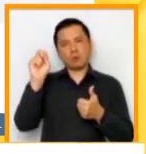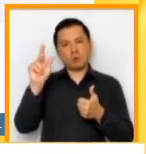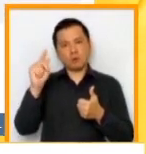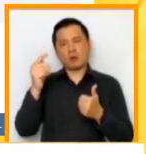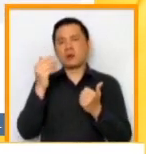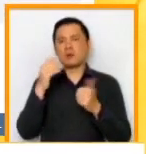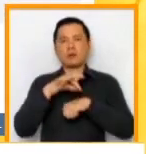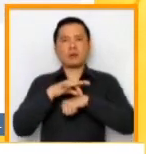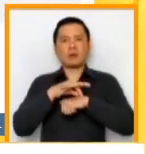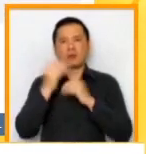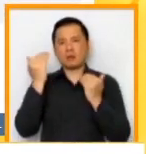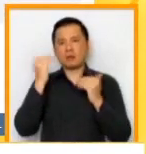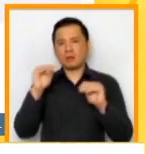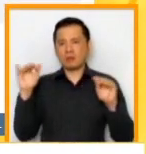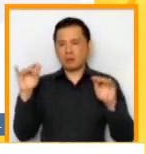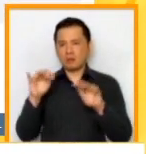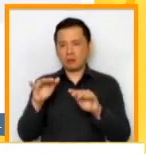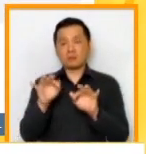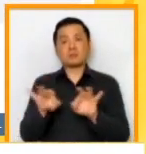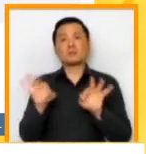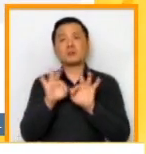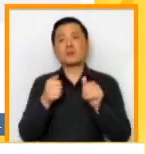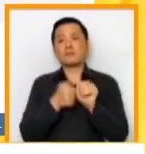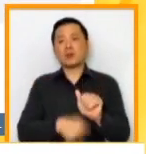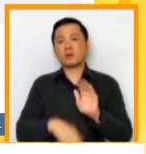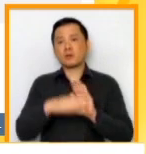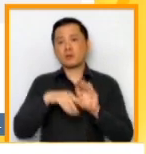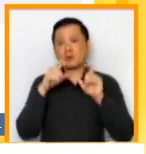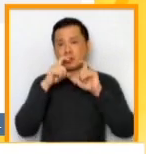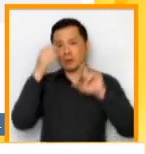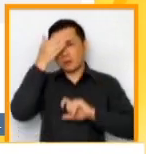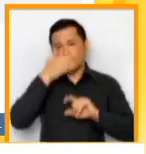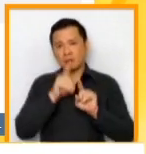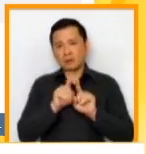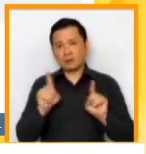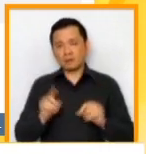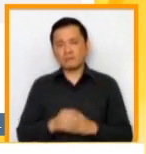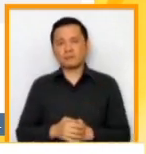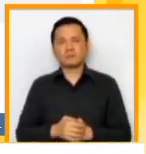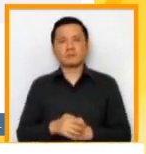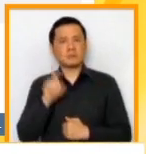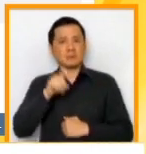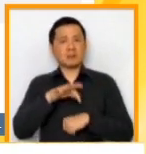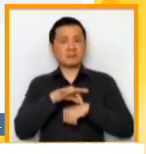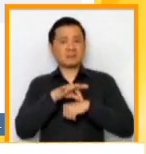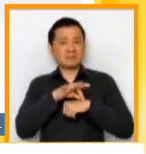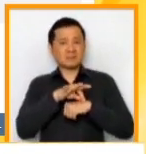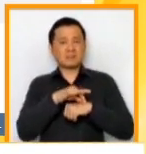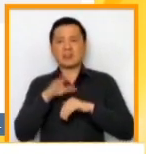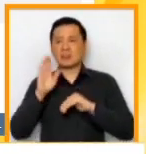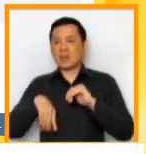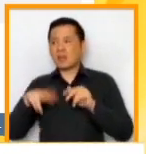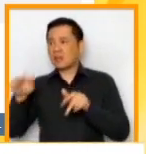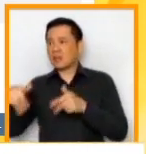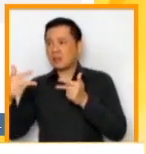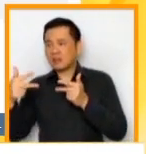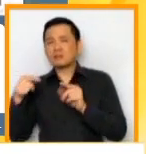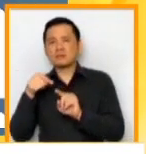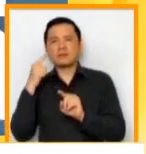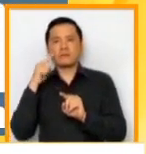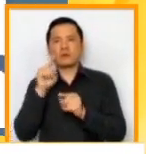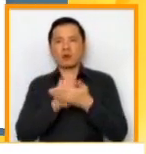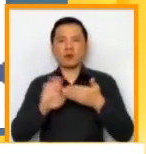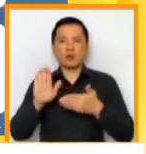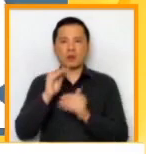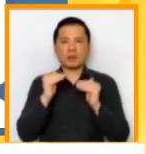basta susunod sa mga health protocol. Mas kailangan daw kasi ng face-to-face sa komunikasyon sa mga kurso sa kolehiyo.